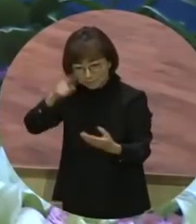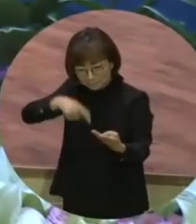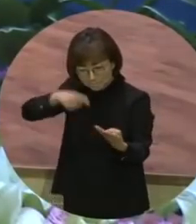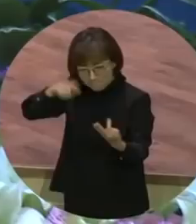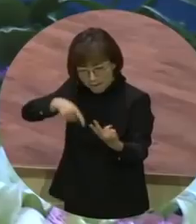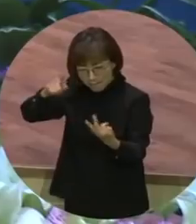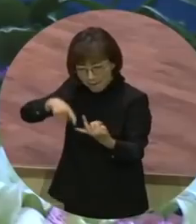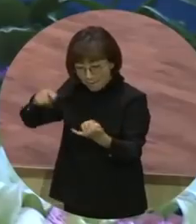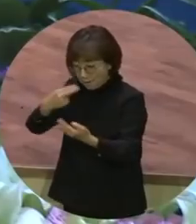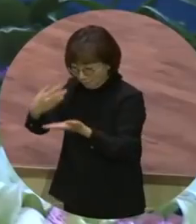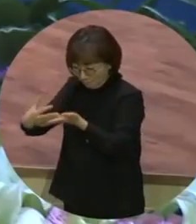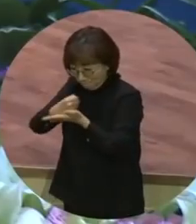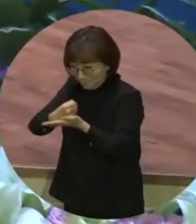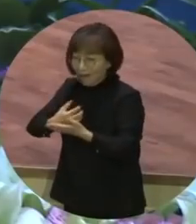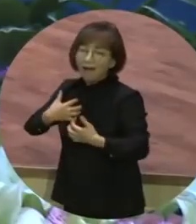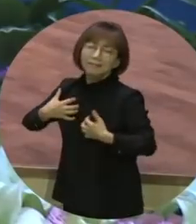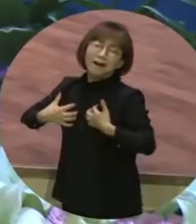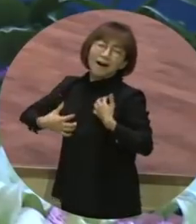없어.